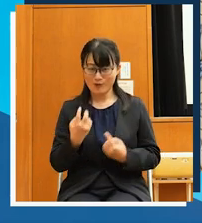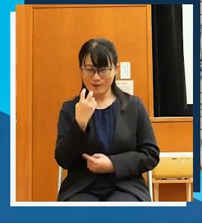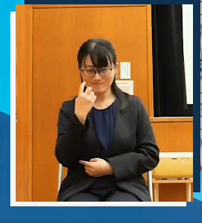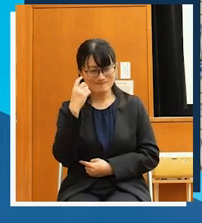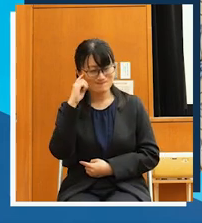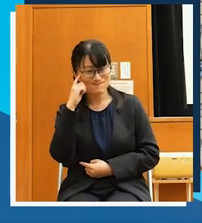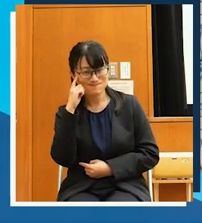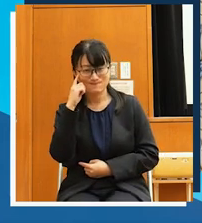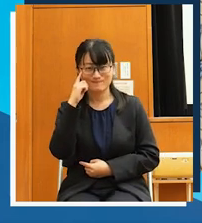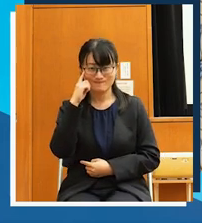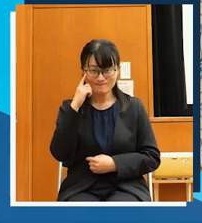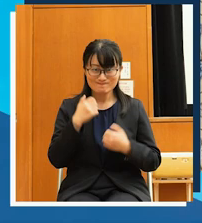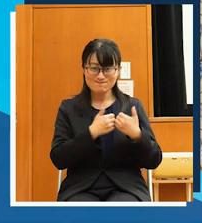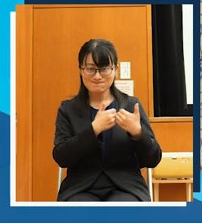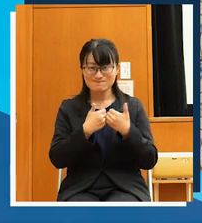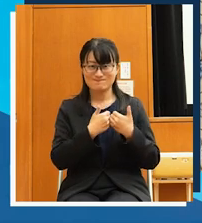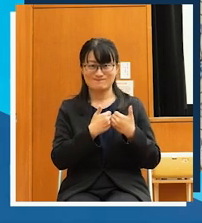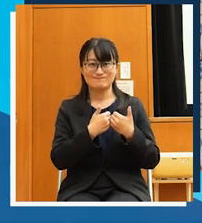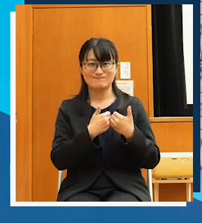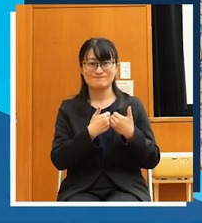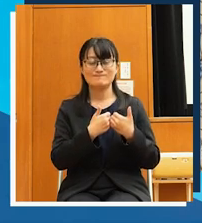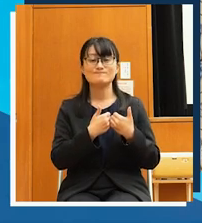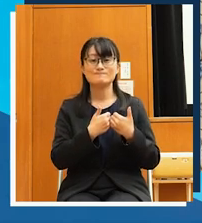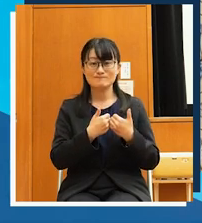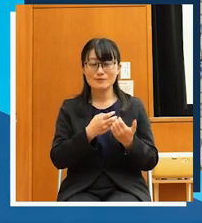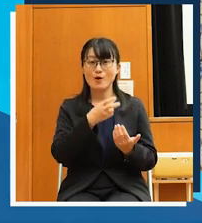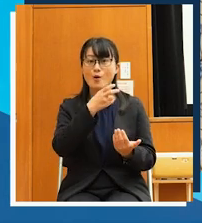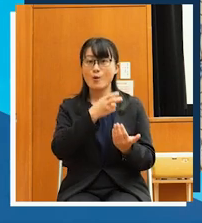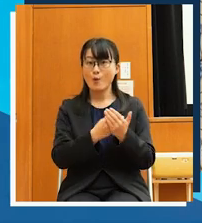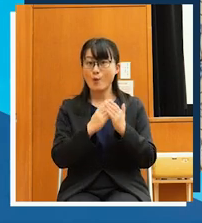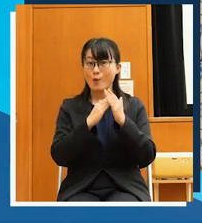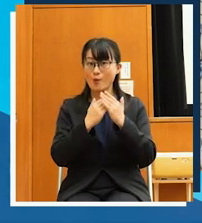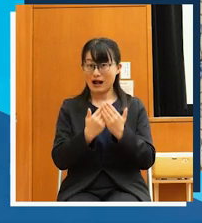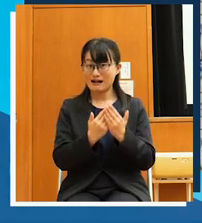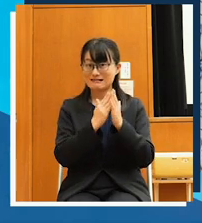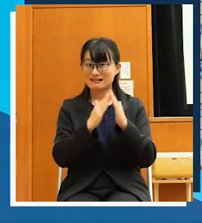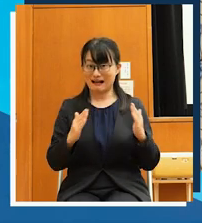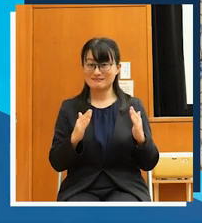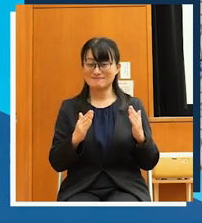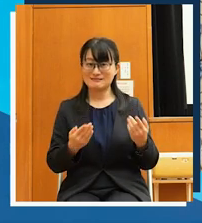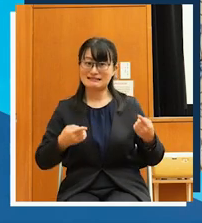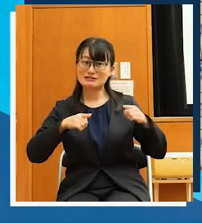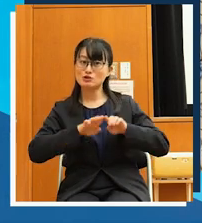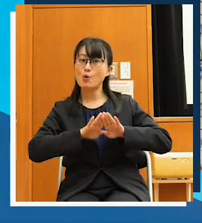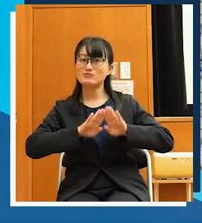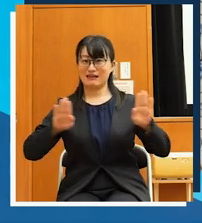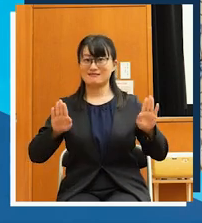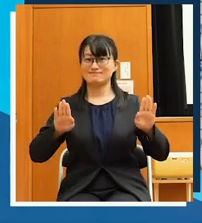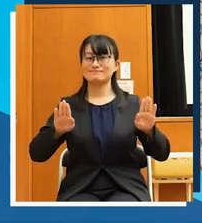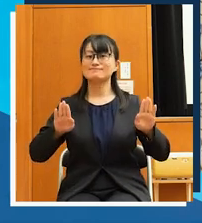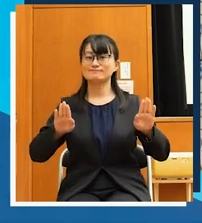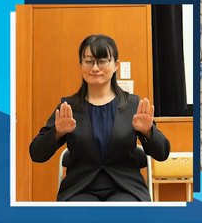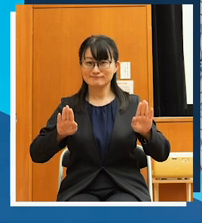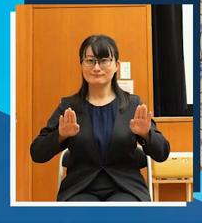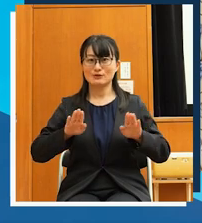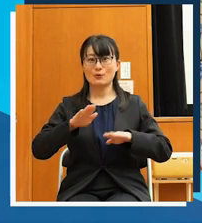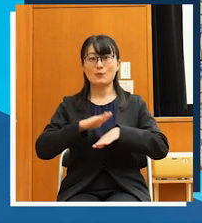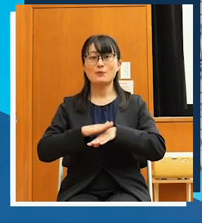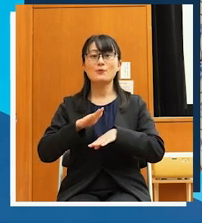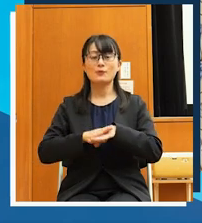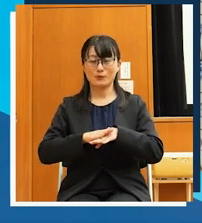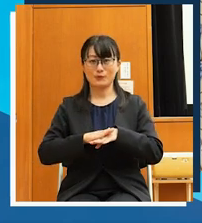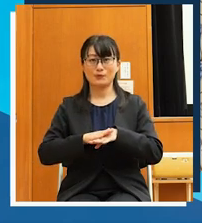てえ法学会としてえ共済という形であの今日のあの講演会特アラバを